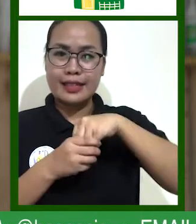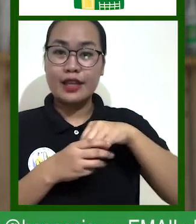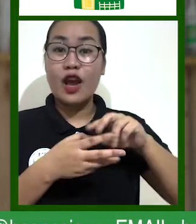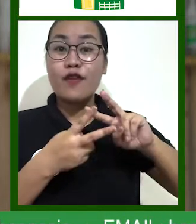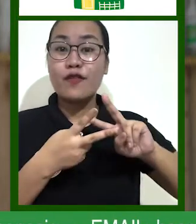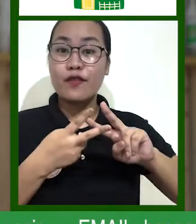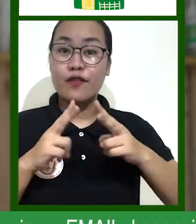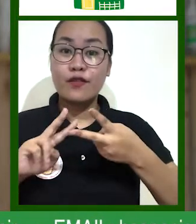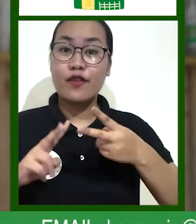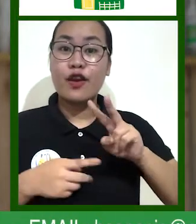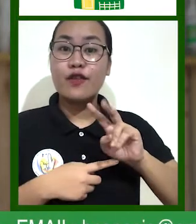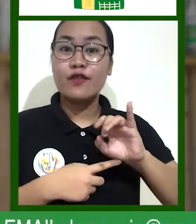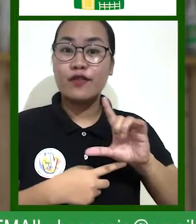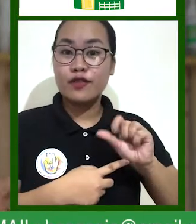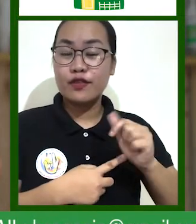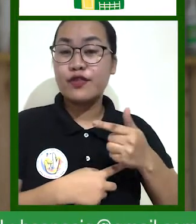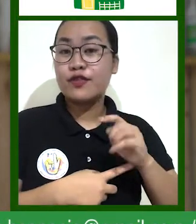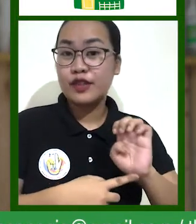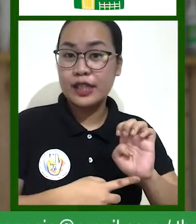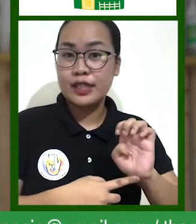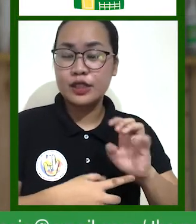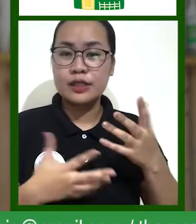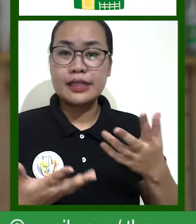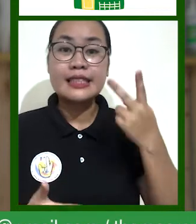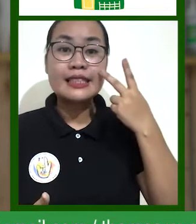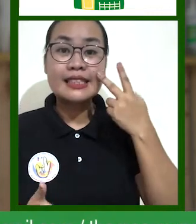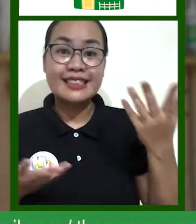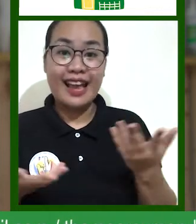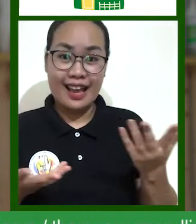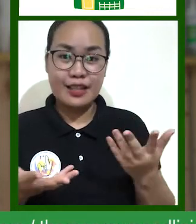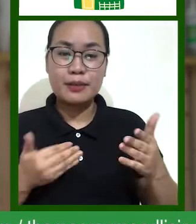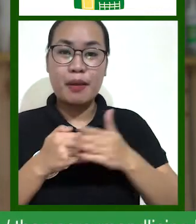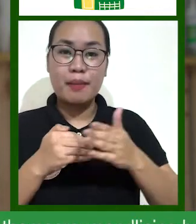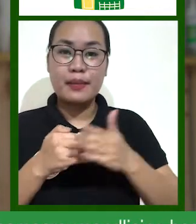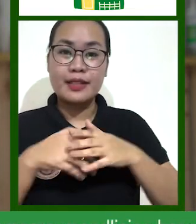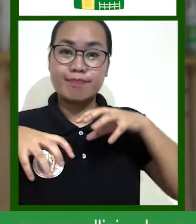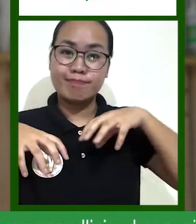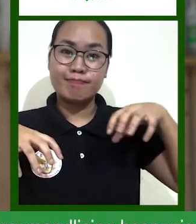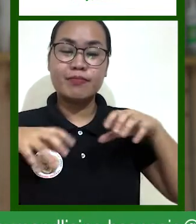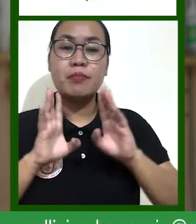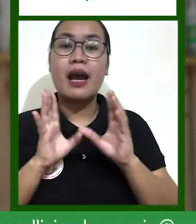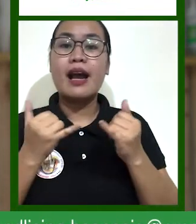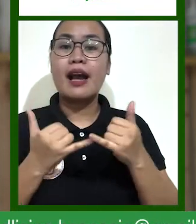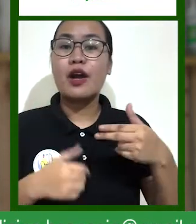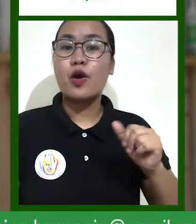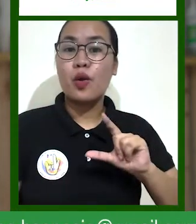natin. Dito po sa ating barangay, kung saan din ninyo makikita ang ating barangay hall.